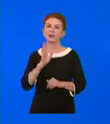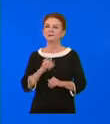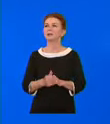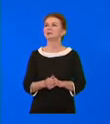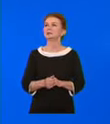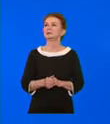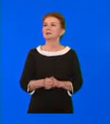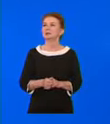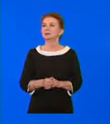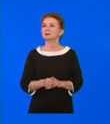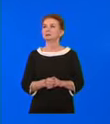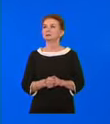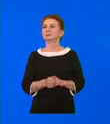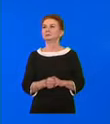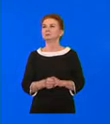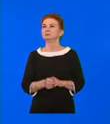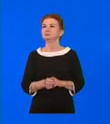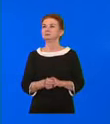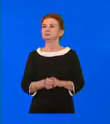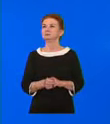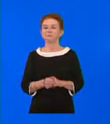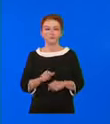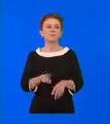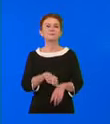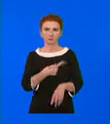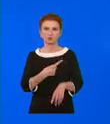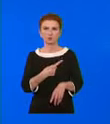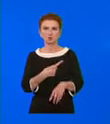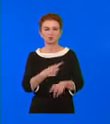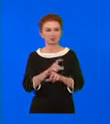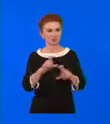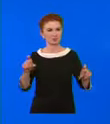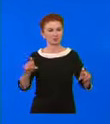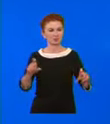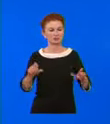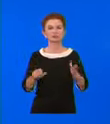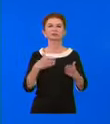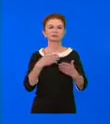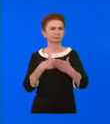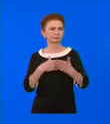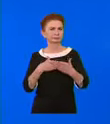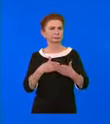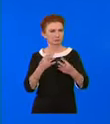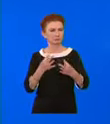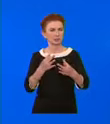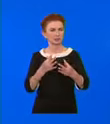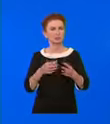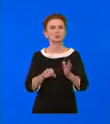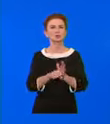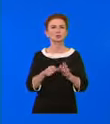ten termin, co najmniej ten termin, o którym powiedzieliśmy wcześniej. To jest do 3 maja. Szanowni